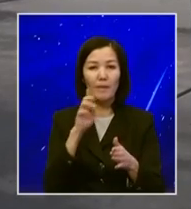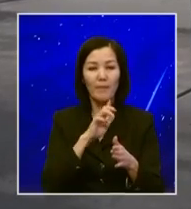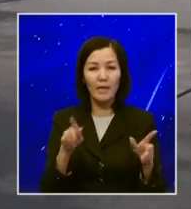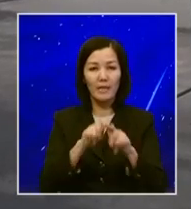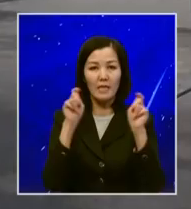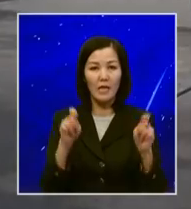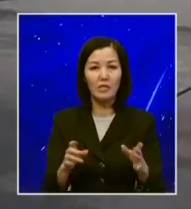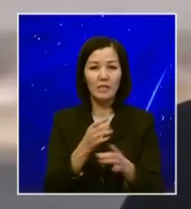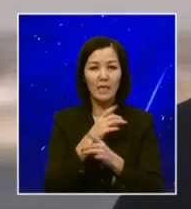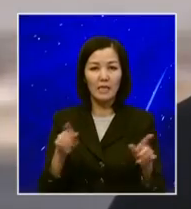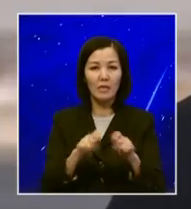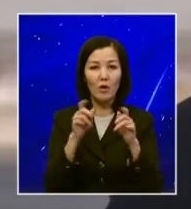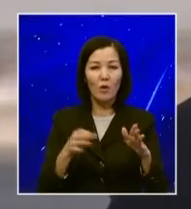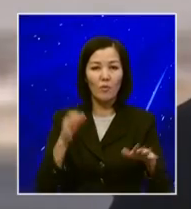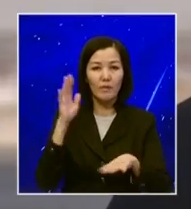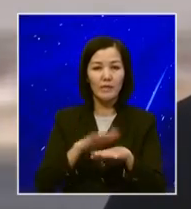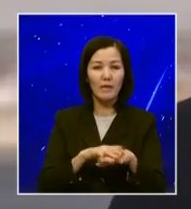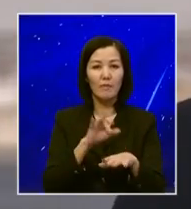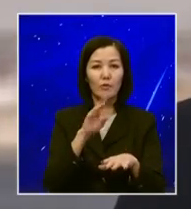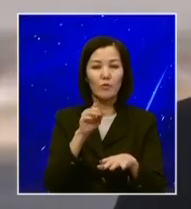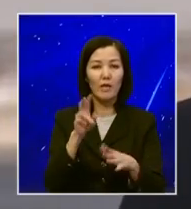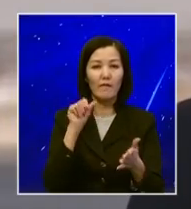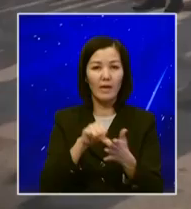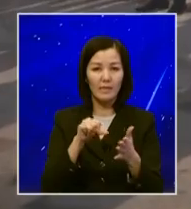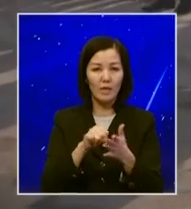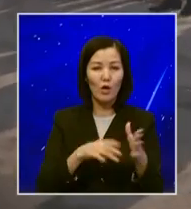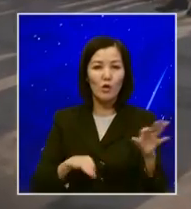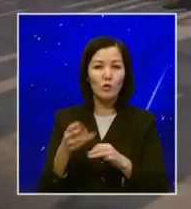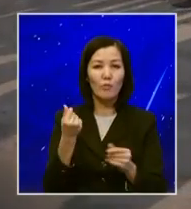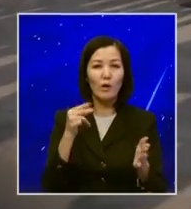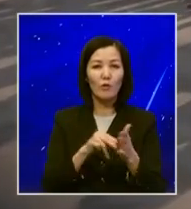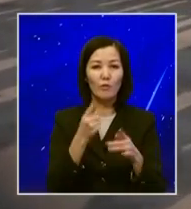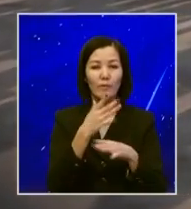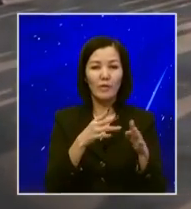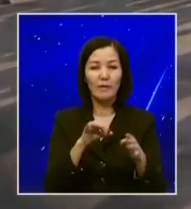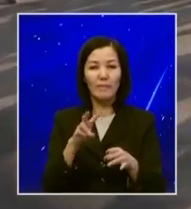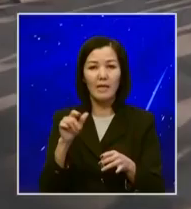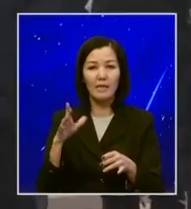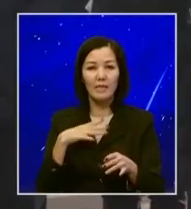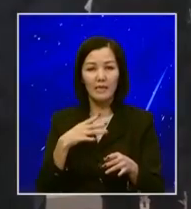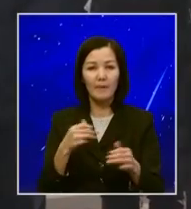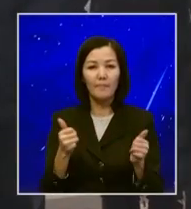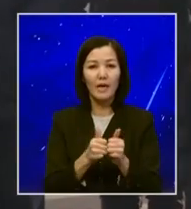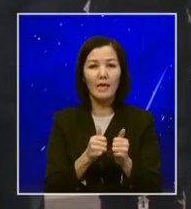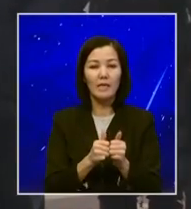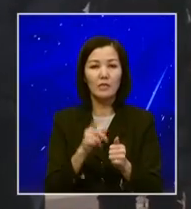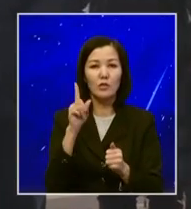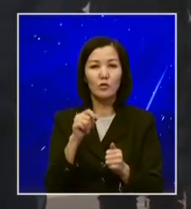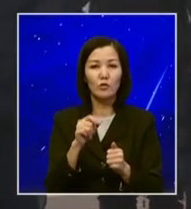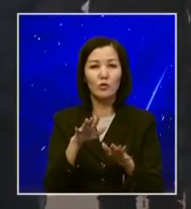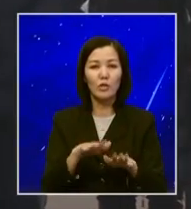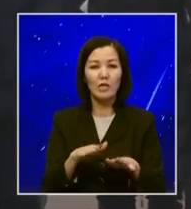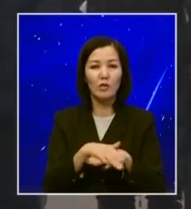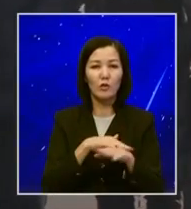ашты. Салтанатты ашылуға облыс әкімінің орынбасары Серік Тұрдалиев қатысты. Жоба құны 1,5 миллиард теңге. Аясында 100-ден аса